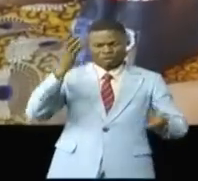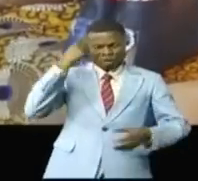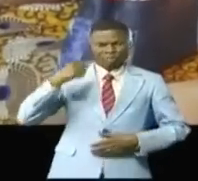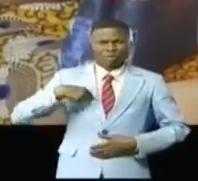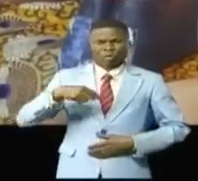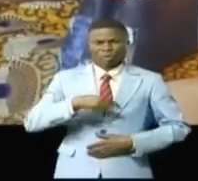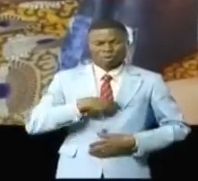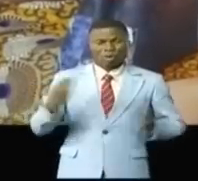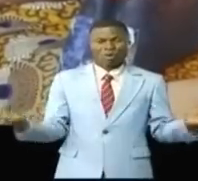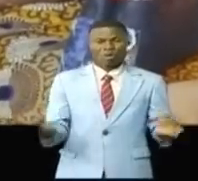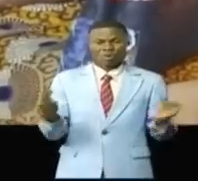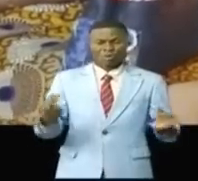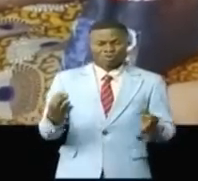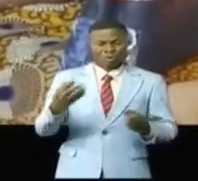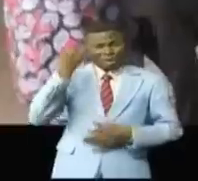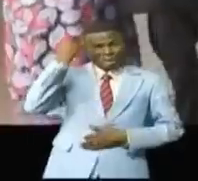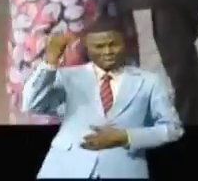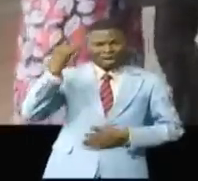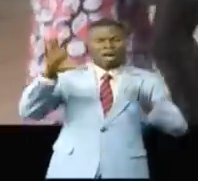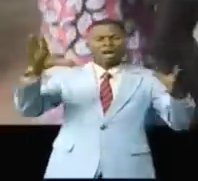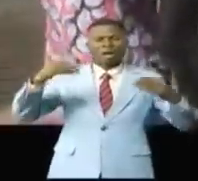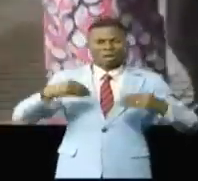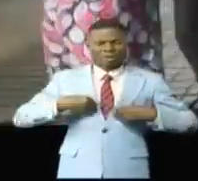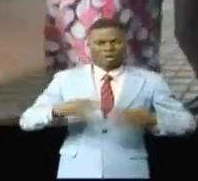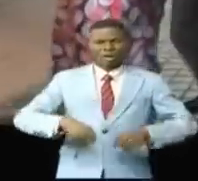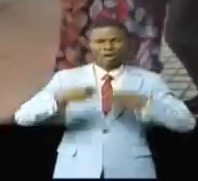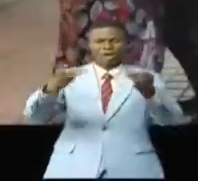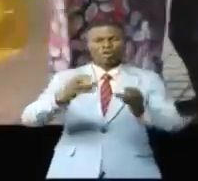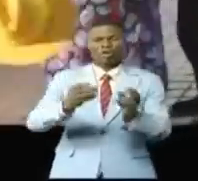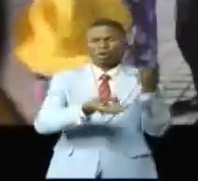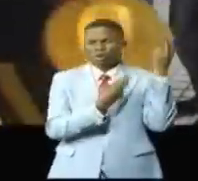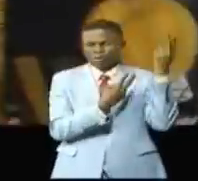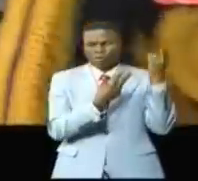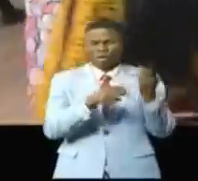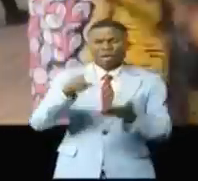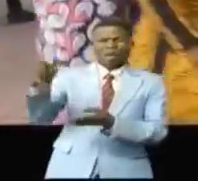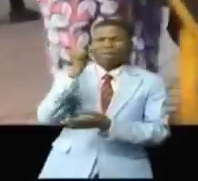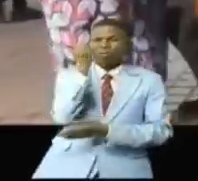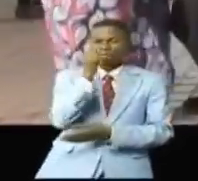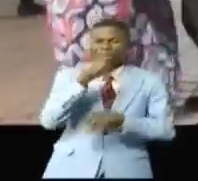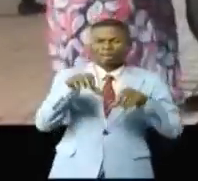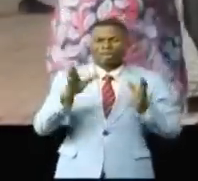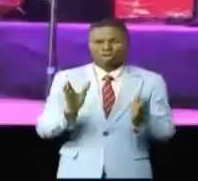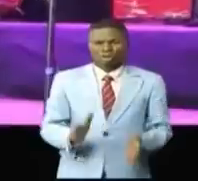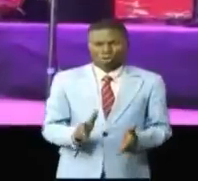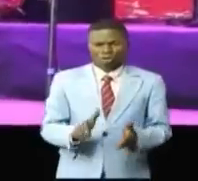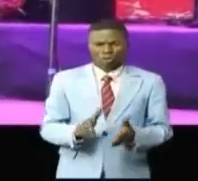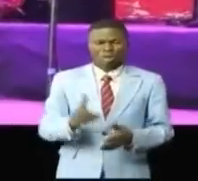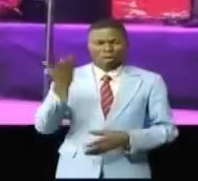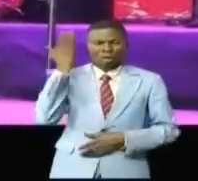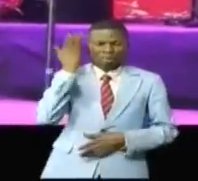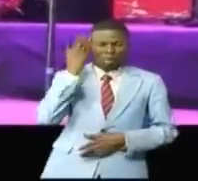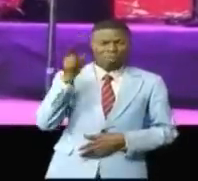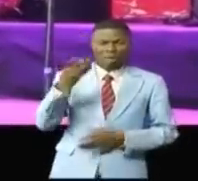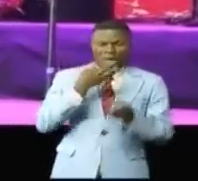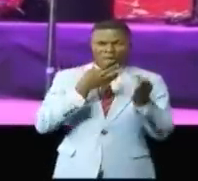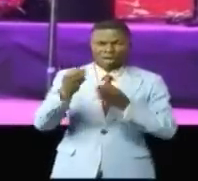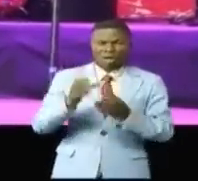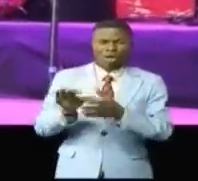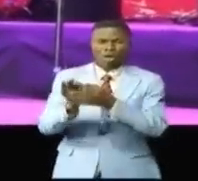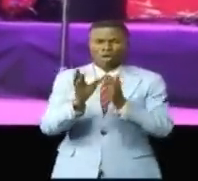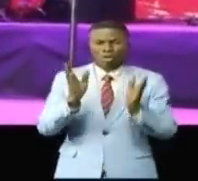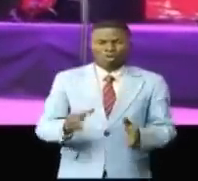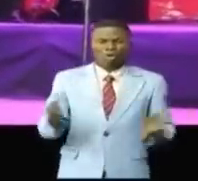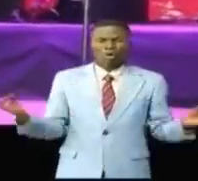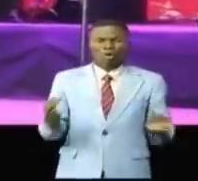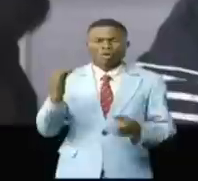Ces festivals visent à reconnaître et à valoriser la rumba congolaise, a expliqué Didier Pambia, coordonnateur du